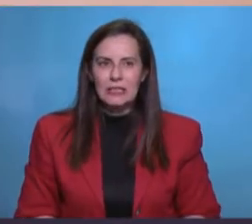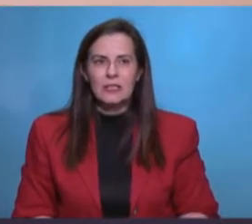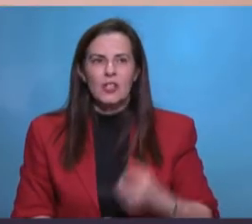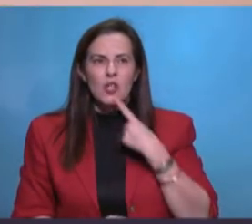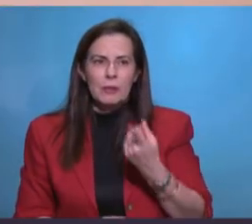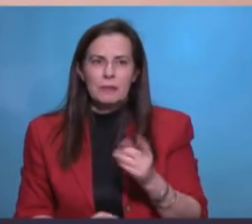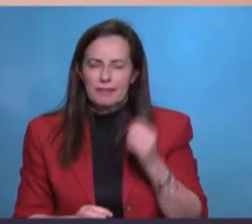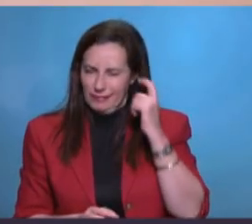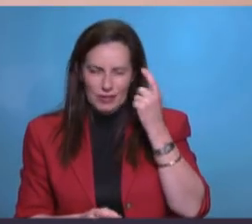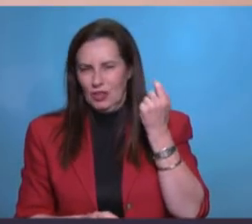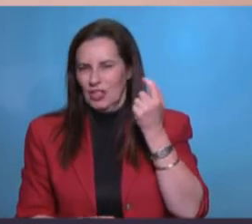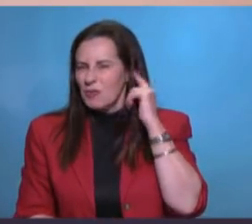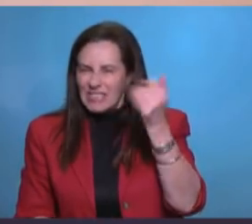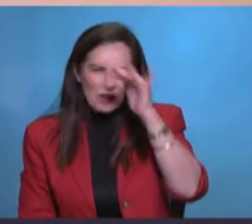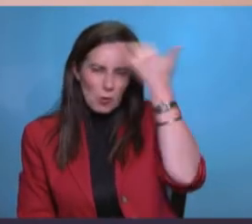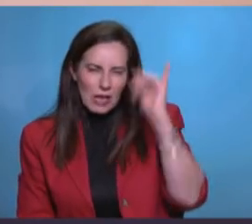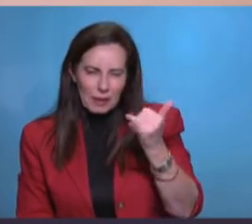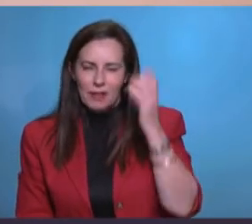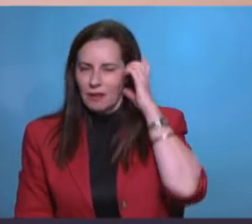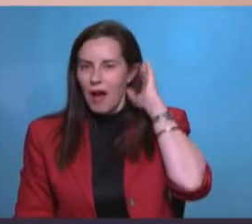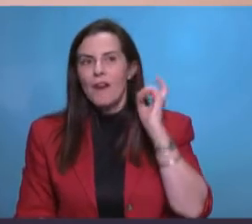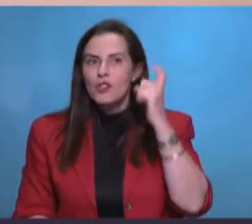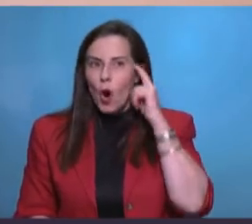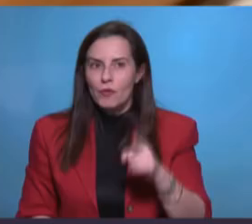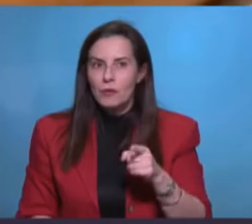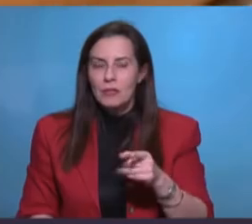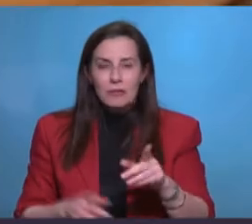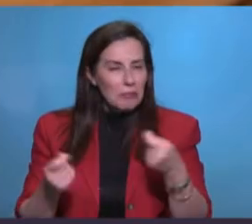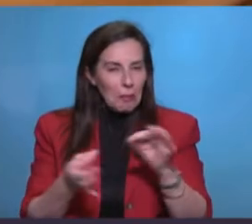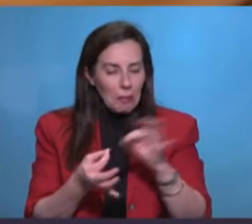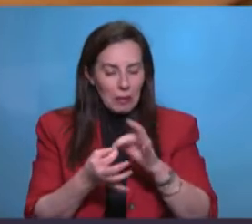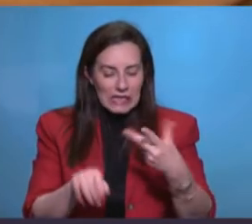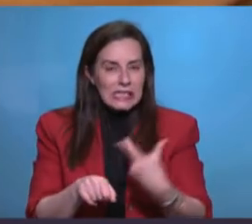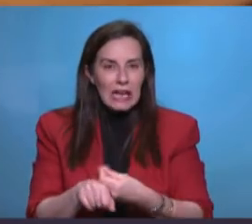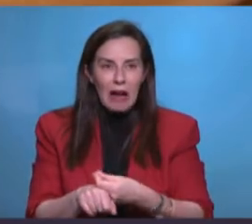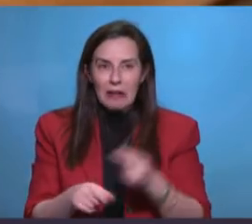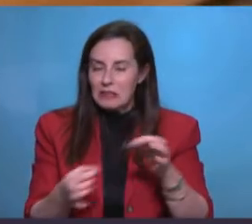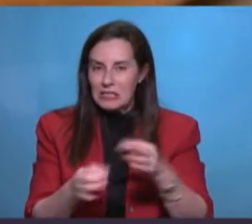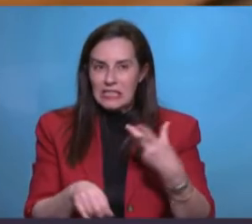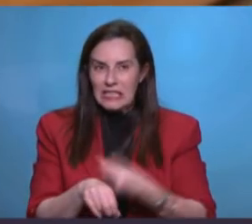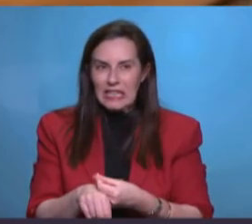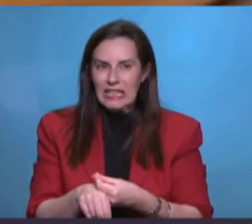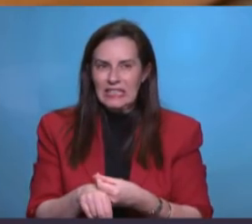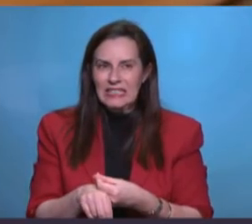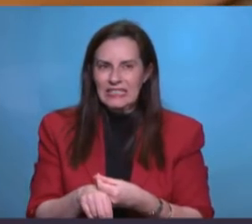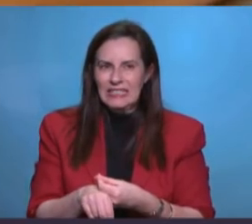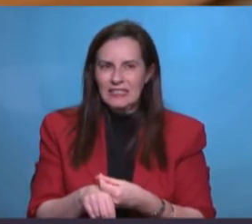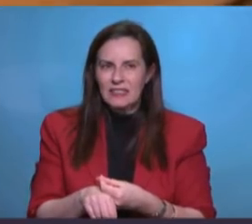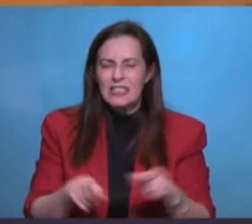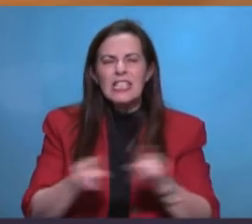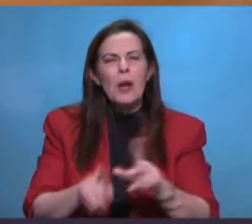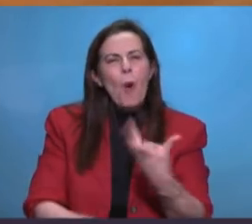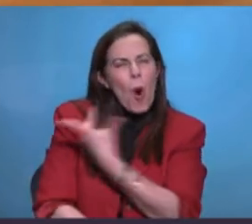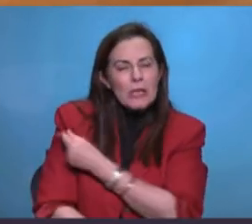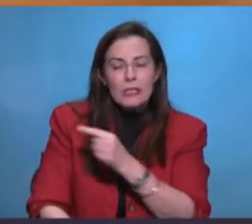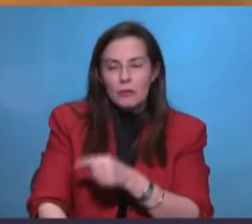ככה, זה באמת נשמע צעד מאוד מרחיק לכת, אבל כשחושבים על זה שמדובר על זריקה, שהיא איפשהו בין, לא יודע, חיסון לתרומת